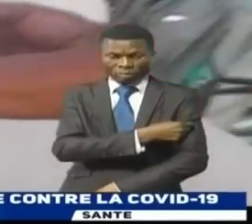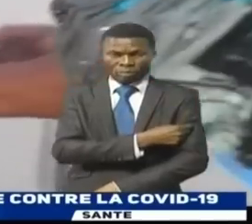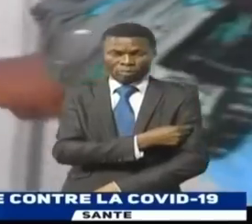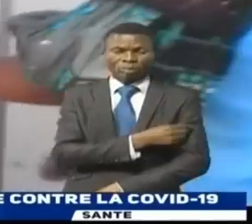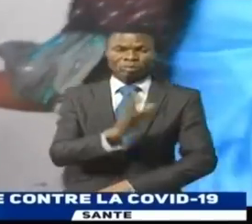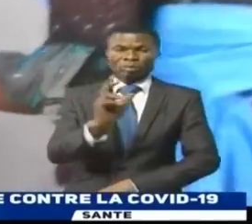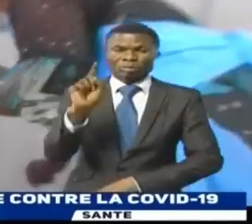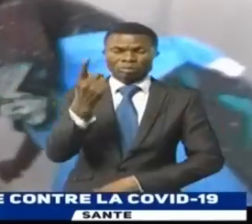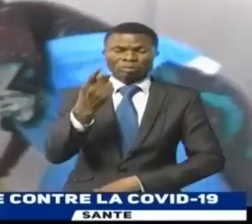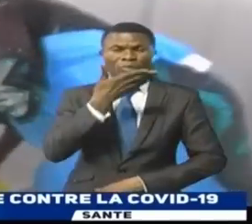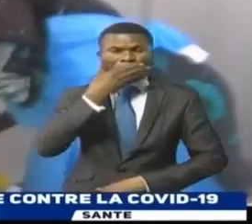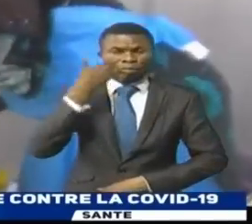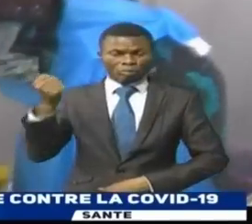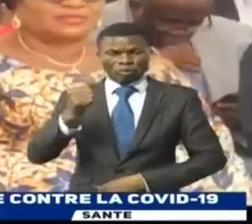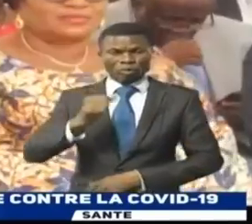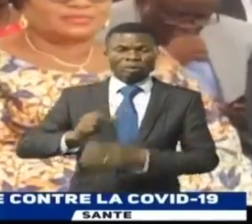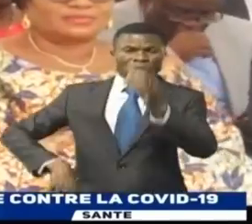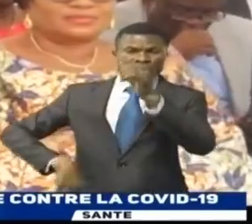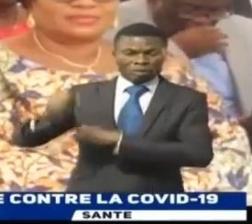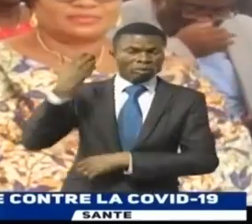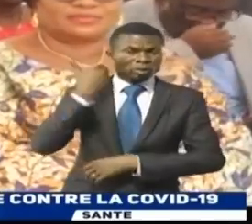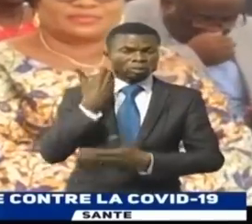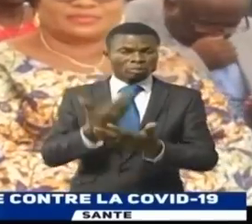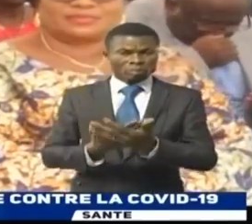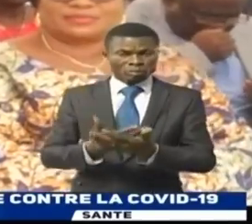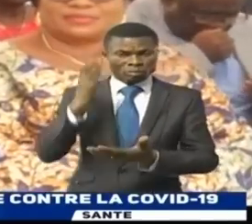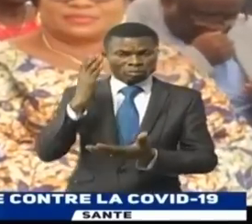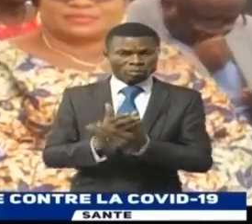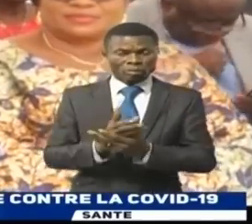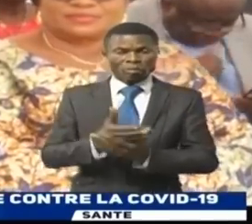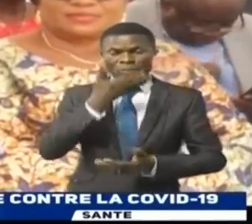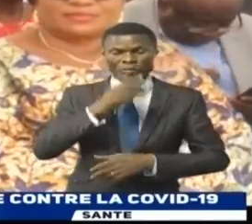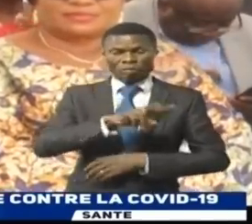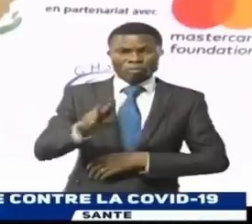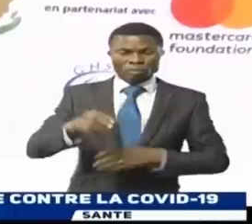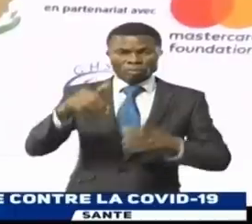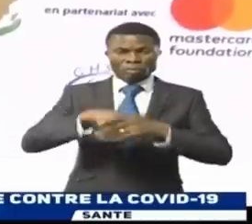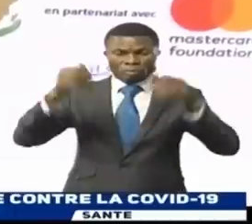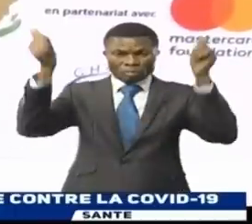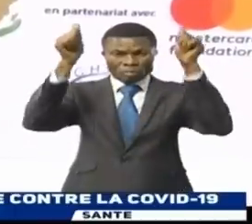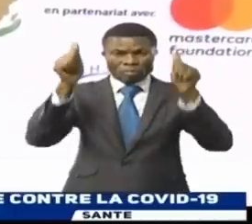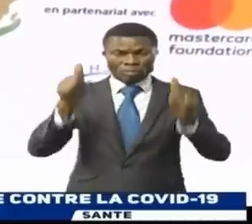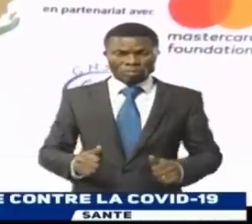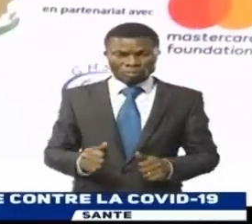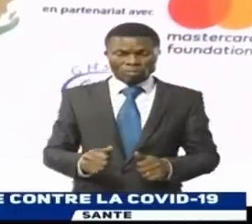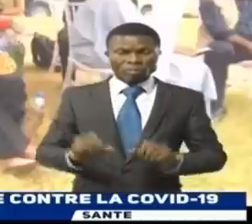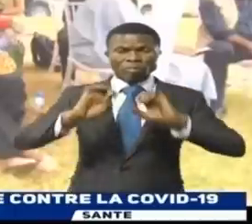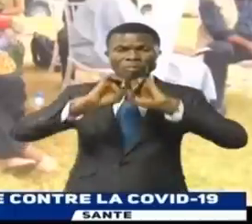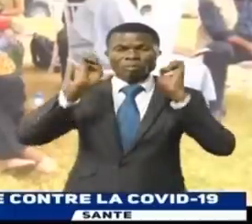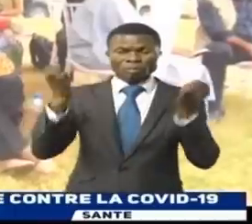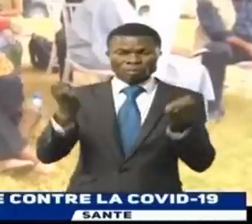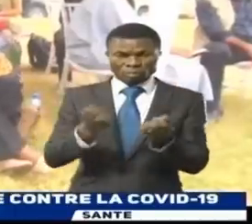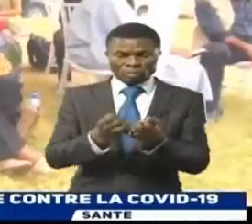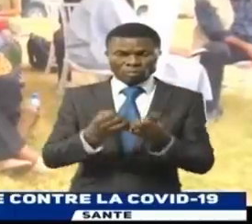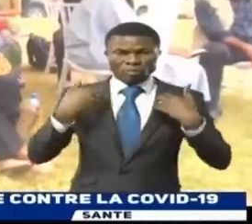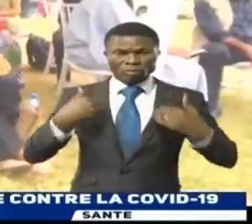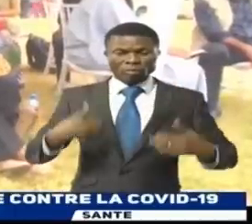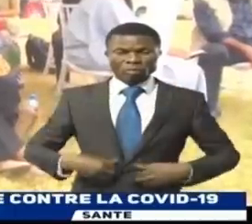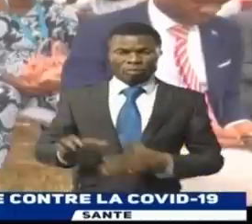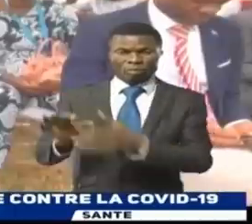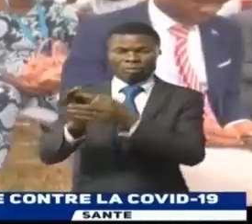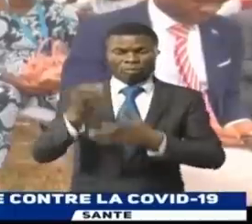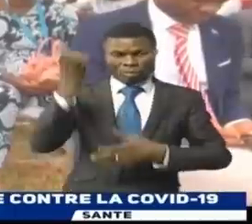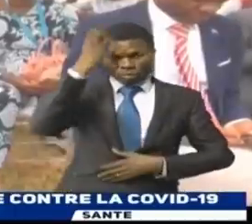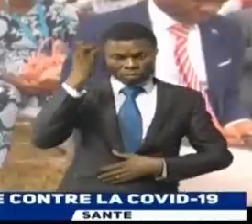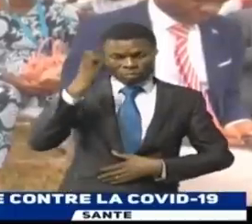arme efficace. Dans le cadre de la lutte contre la COVID-19 en Afrique, Africa CDC, structure sanitaire de l'Union africaine